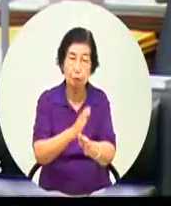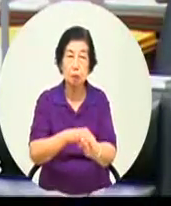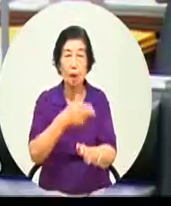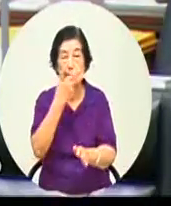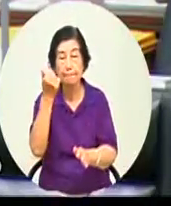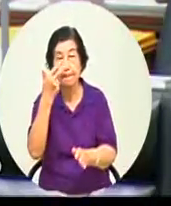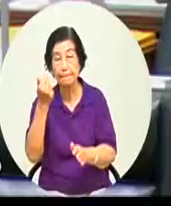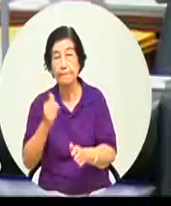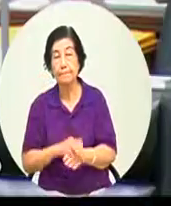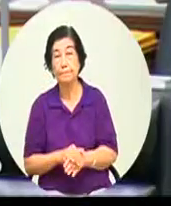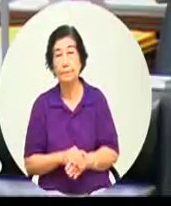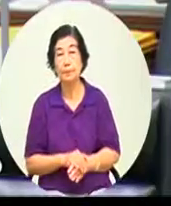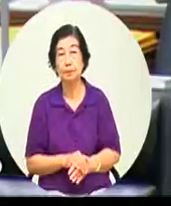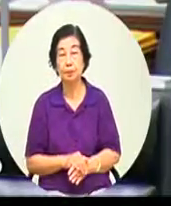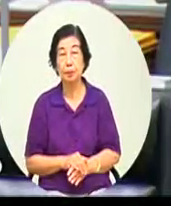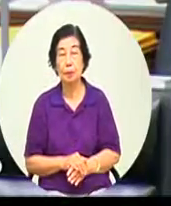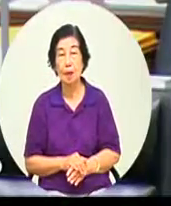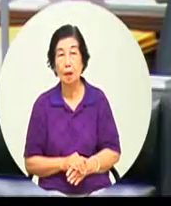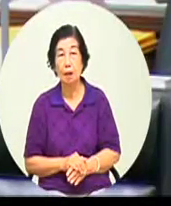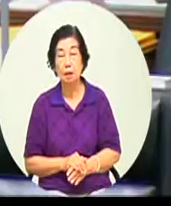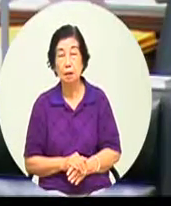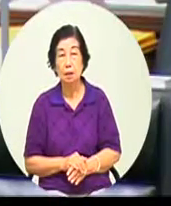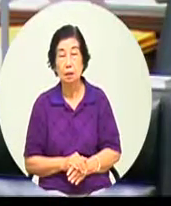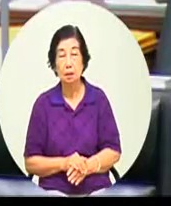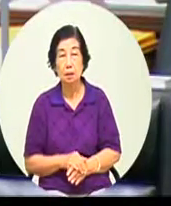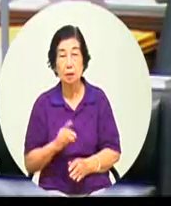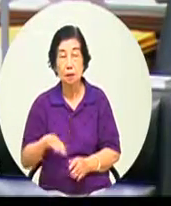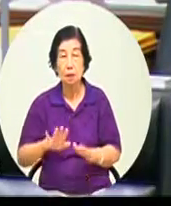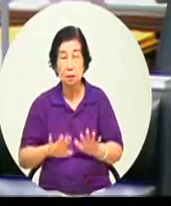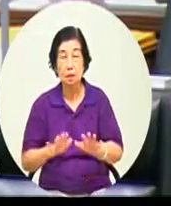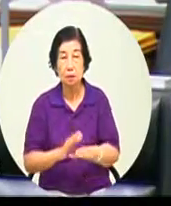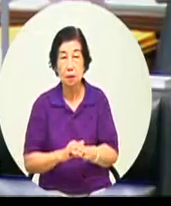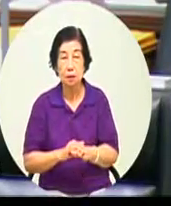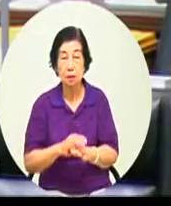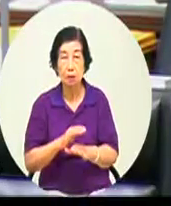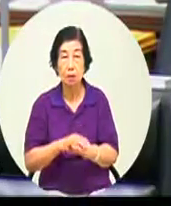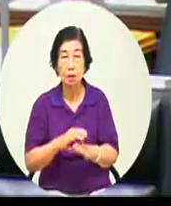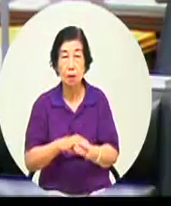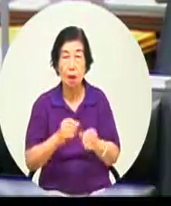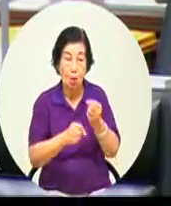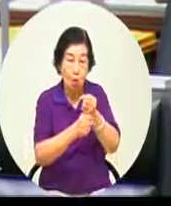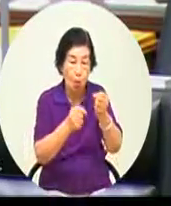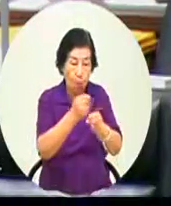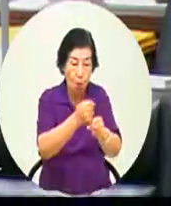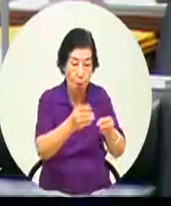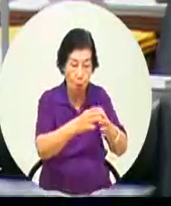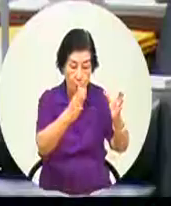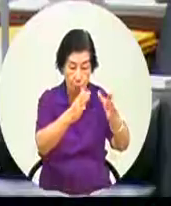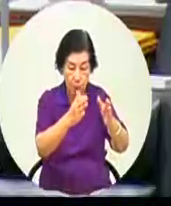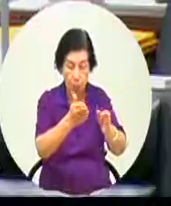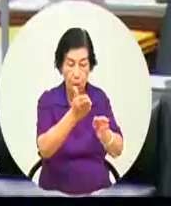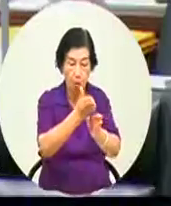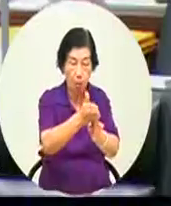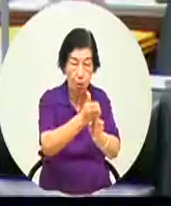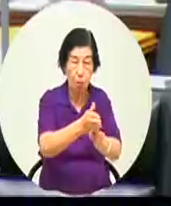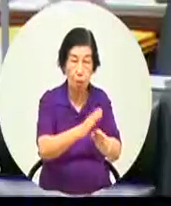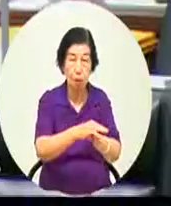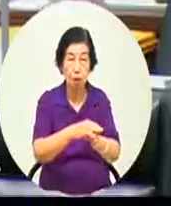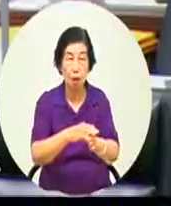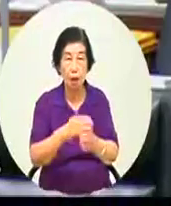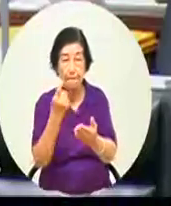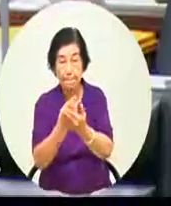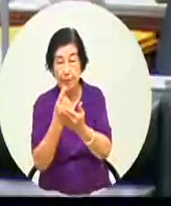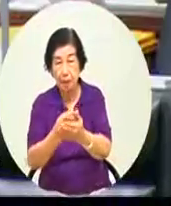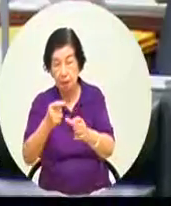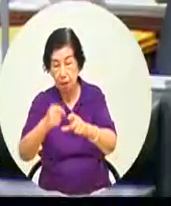原因，但是譬如说结构性，你要往结构性上面去改变。那如果说呢，每一个厂商每一家公司上面的不